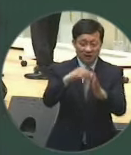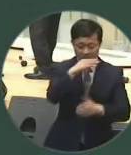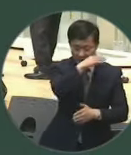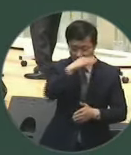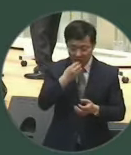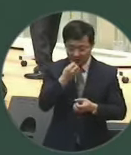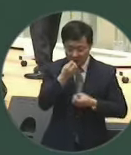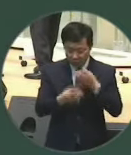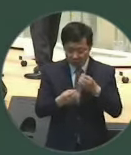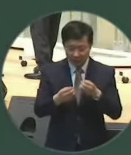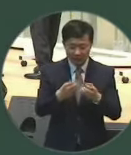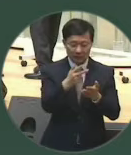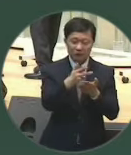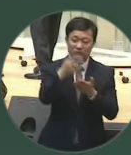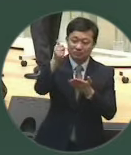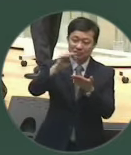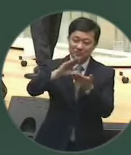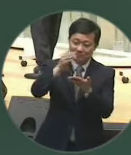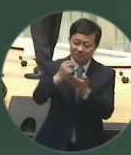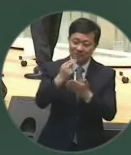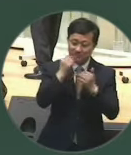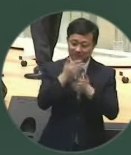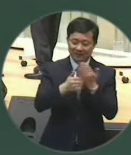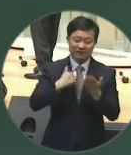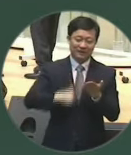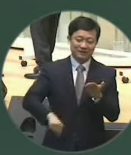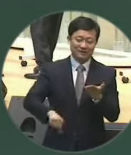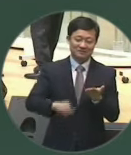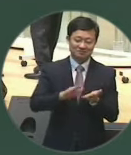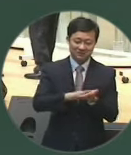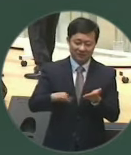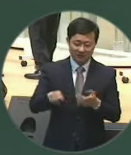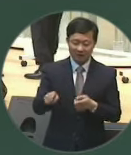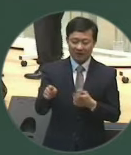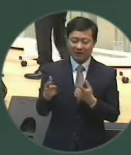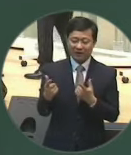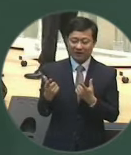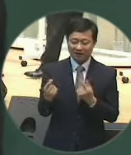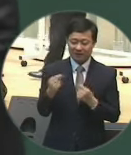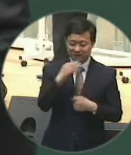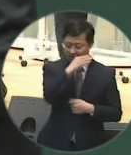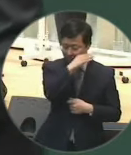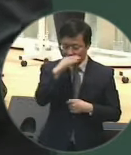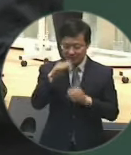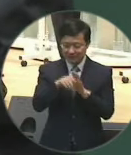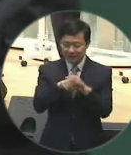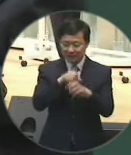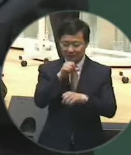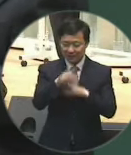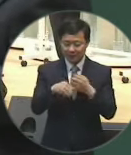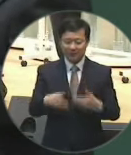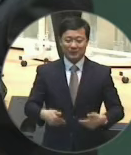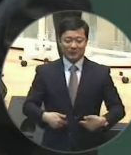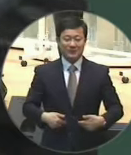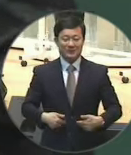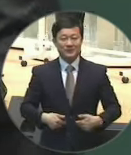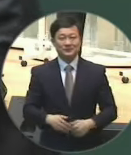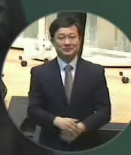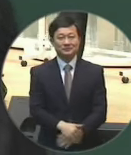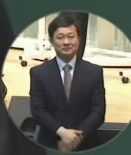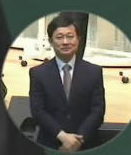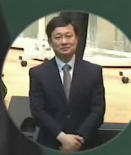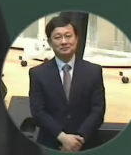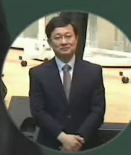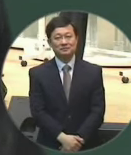주는 그리스도시요 살아계신 하나님의 아들이십니다. It was at that time that the proper confession was made. You are the Christ, the Son of the living